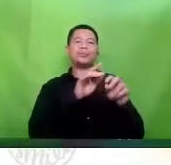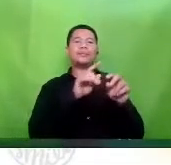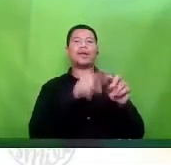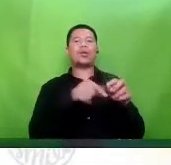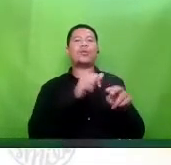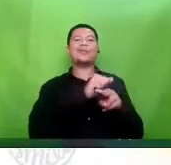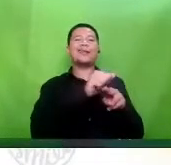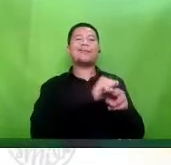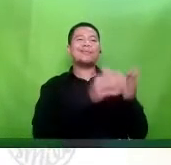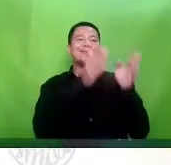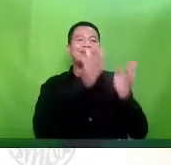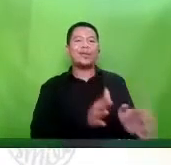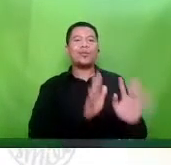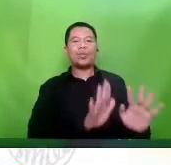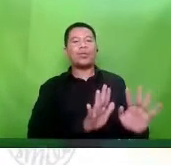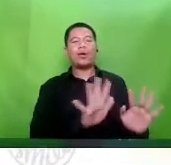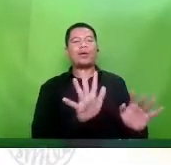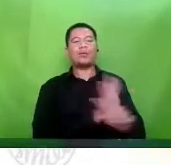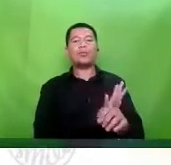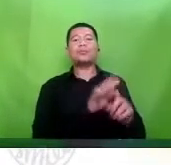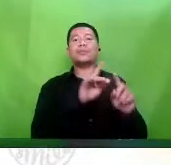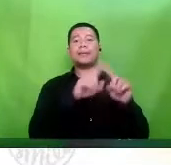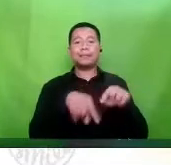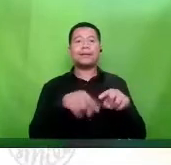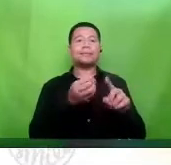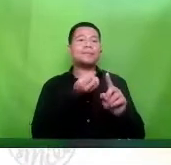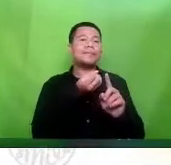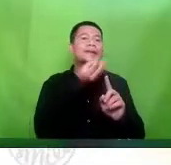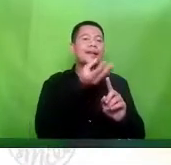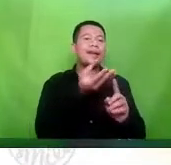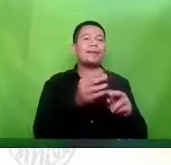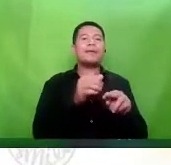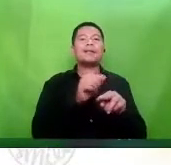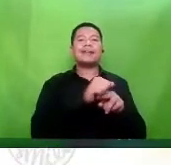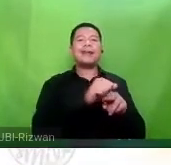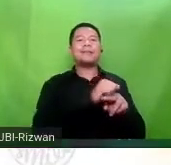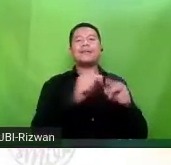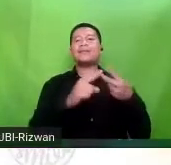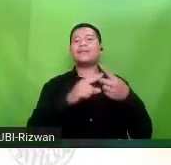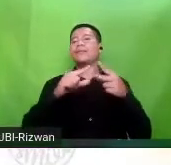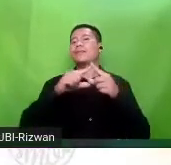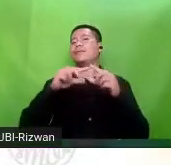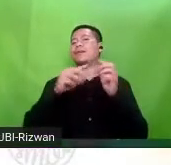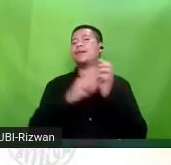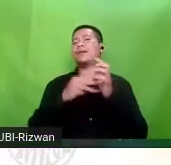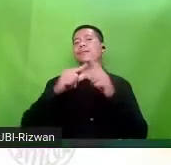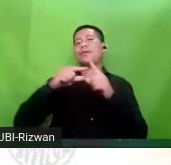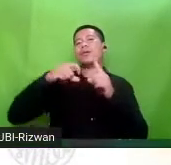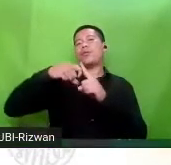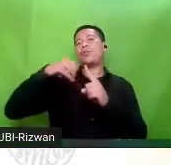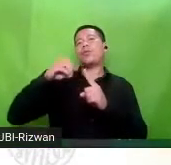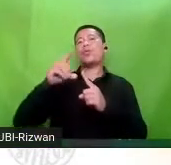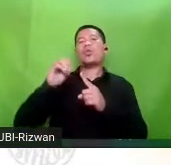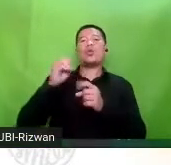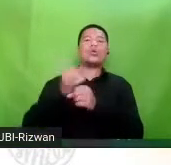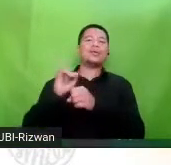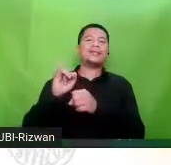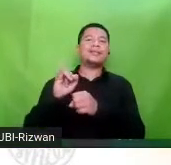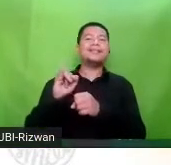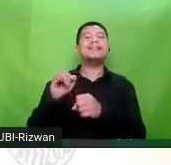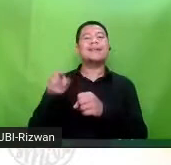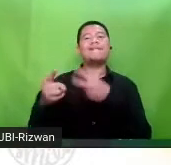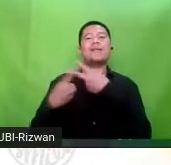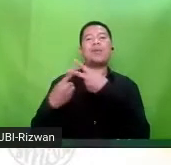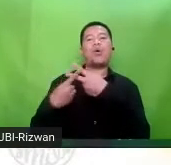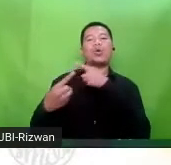tetapi biasanya kita berikan dengan terapi farmakologi. Ya. Nah, terapi farmakologi sangat penting kita berikan